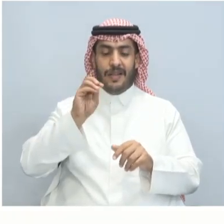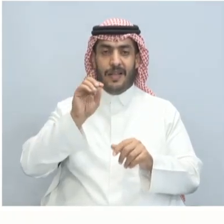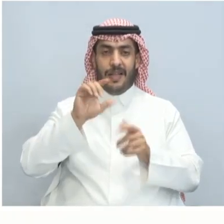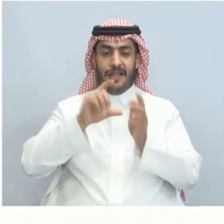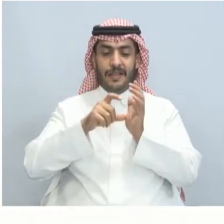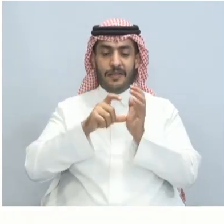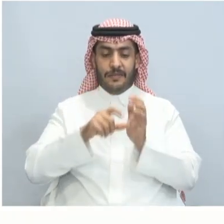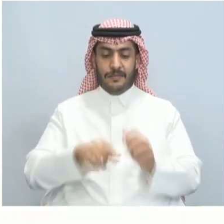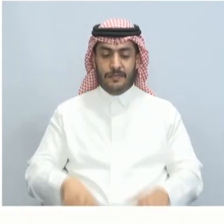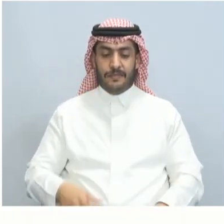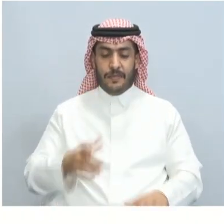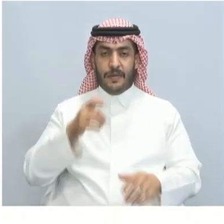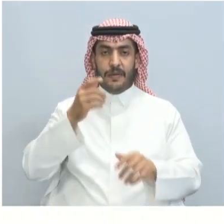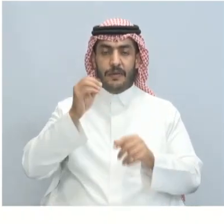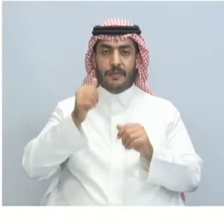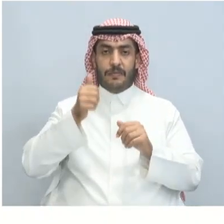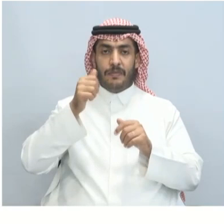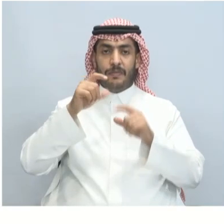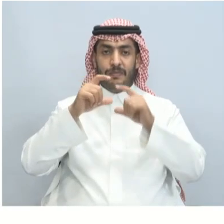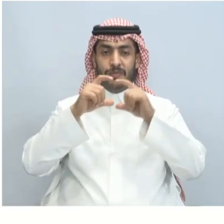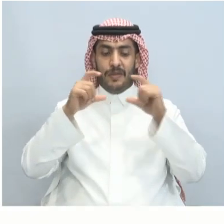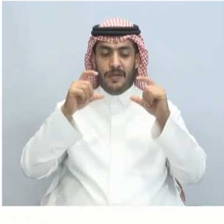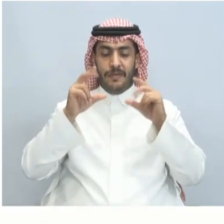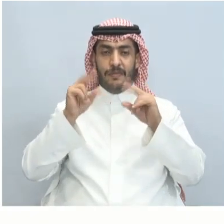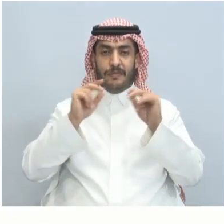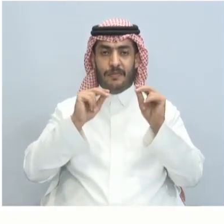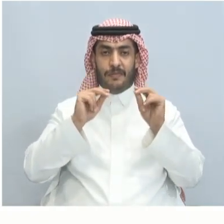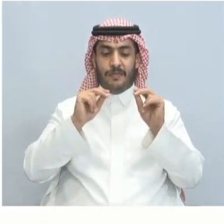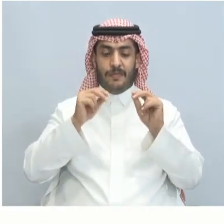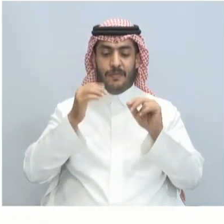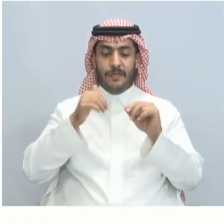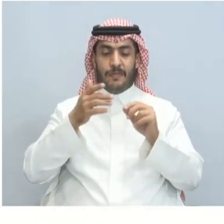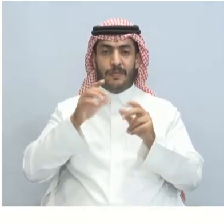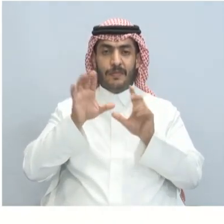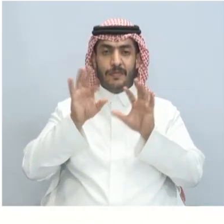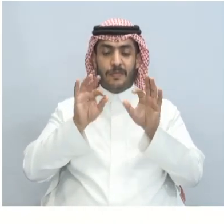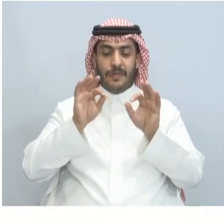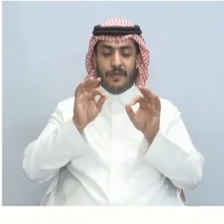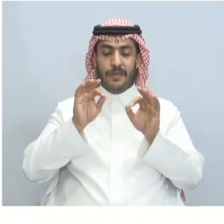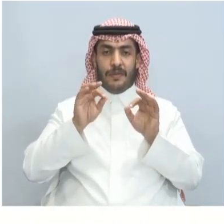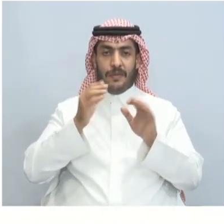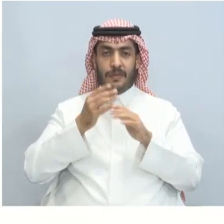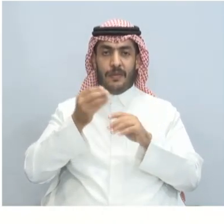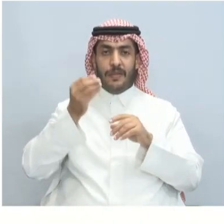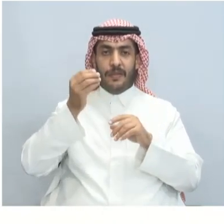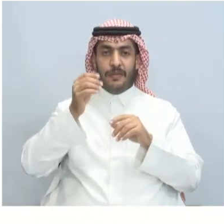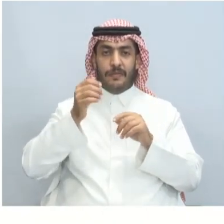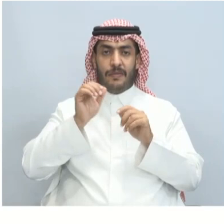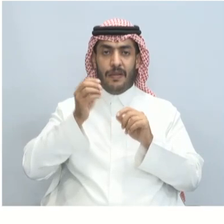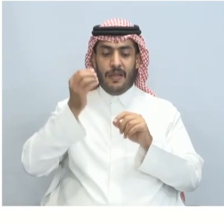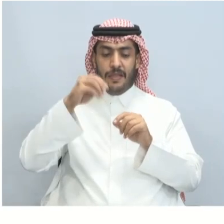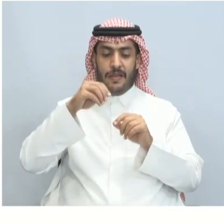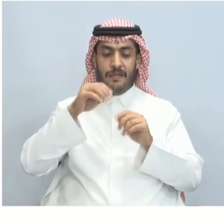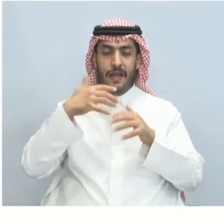هندسي ندرج شكل مستطيل مثلا ونحدد الشكل ومن ثم نضغط